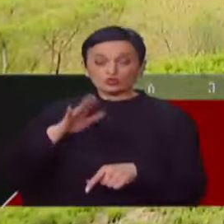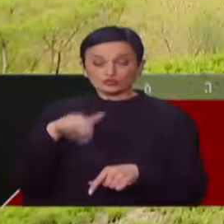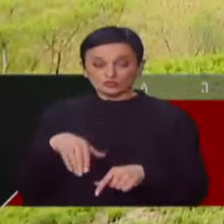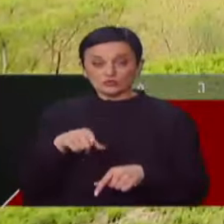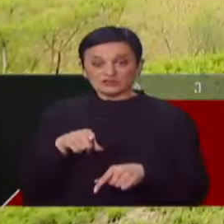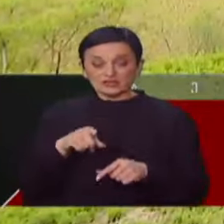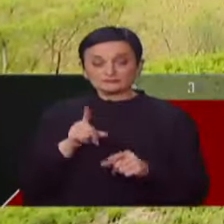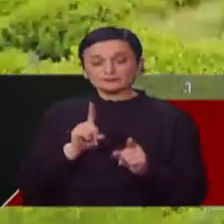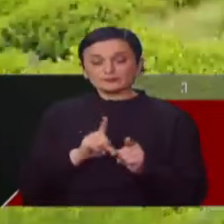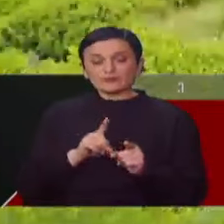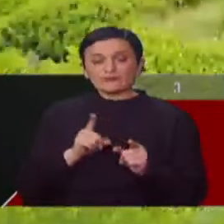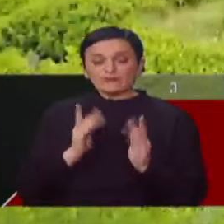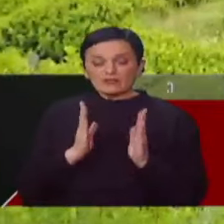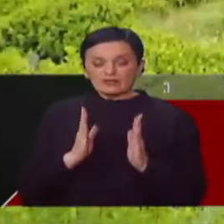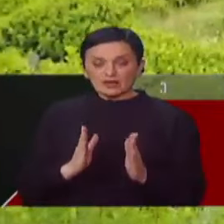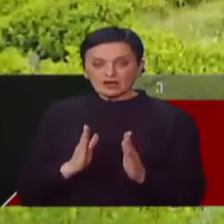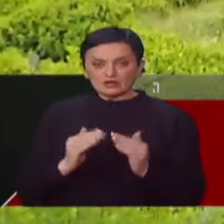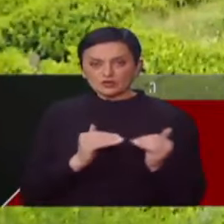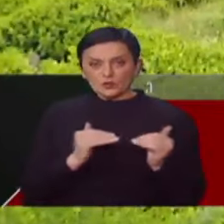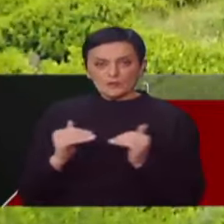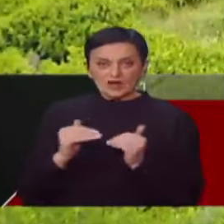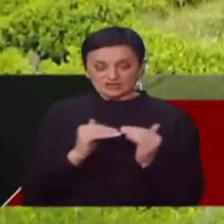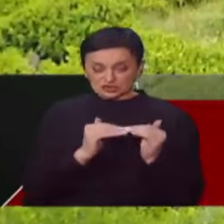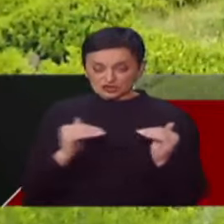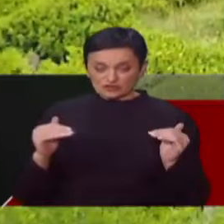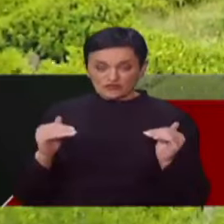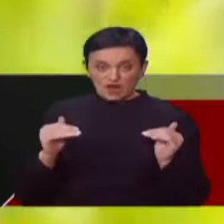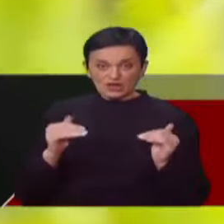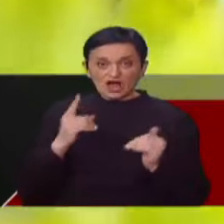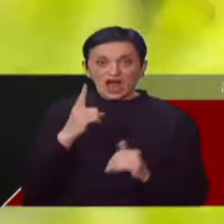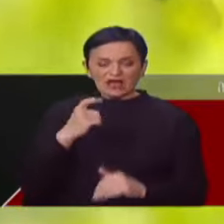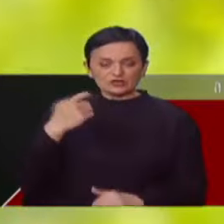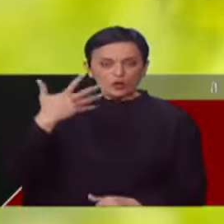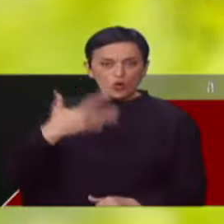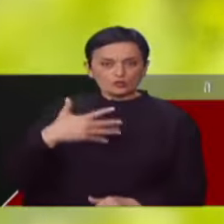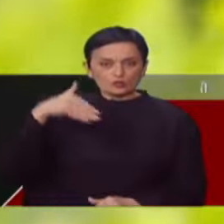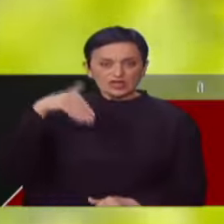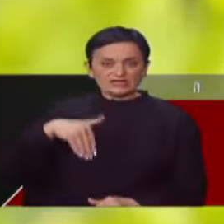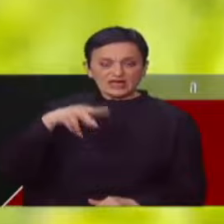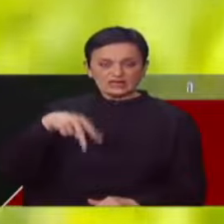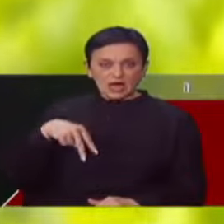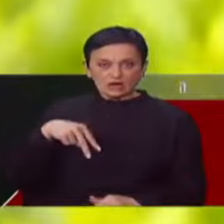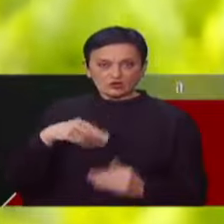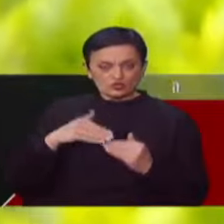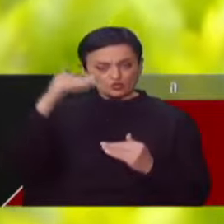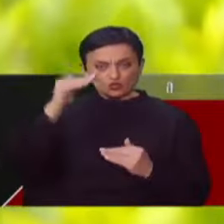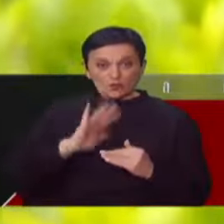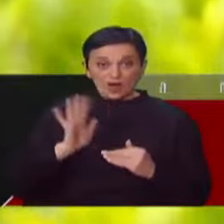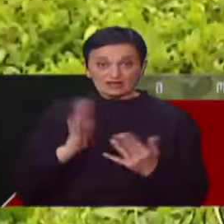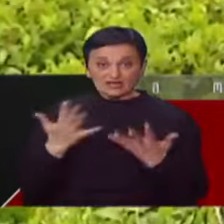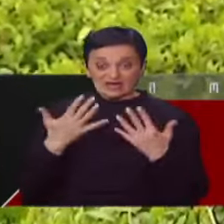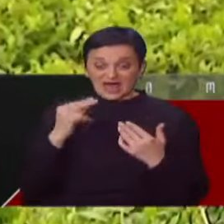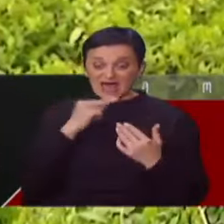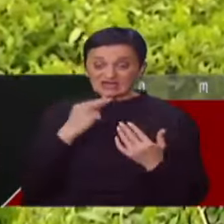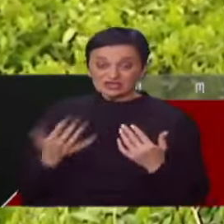ამ შემთხვევაშიც განსაზღვრულია მაქსიმალური ზღვარი, არა უმეტეს 150.000 ლარისა. Ხოლო ხელის ჩაის